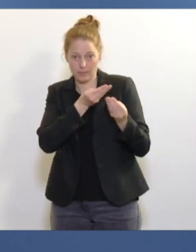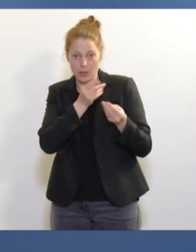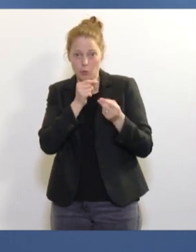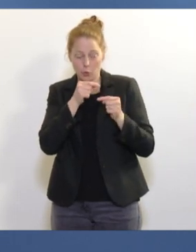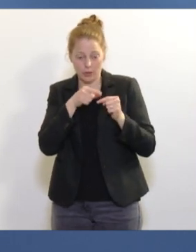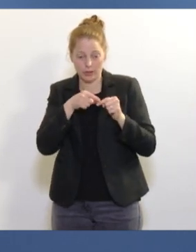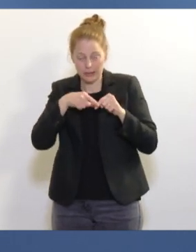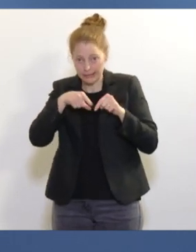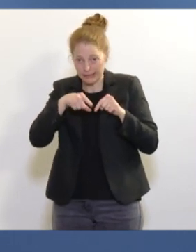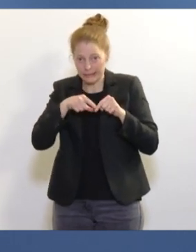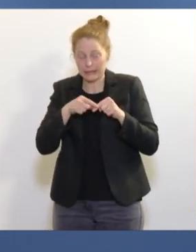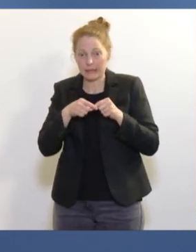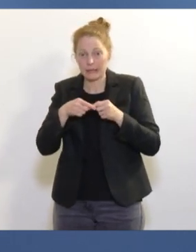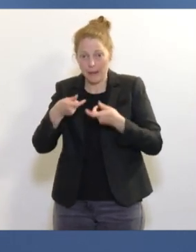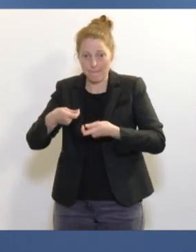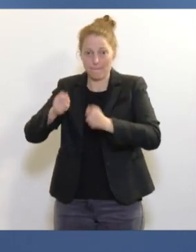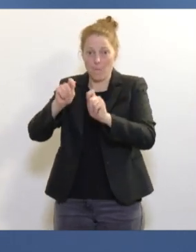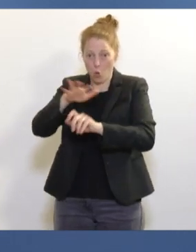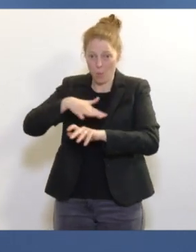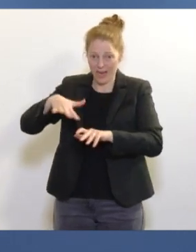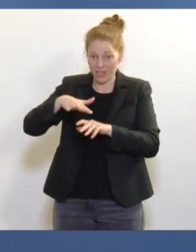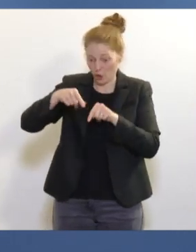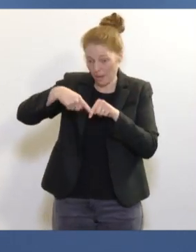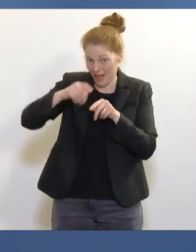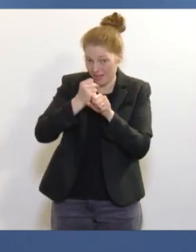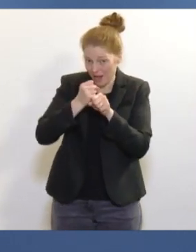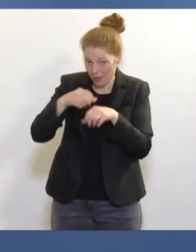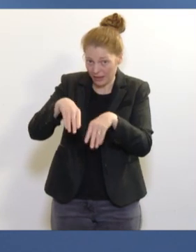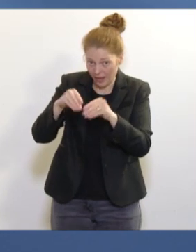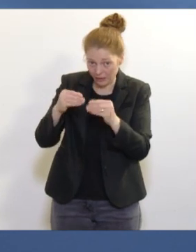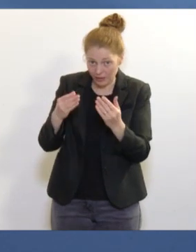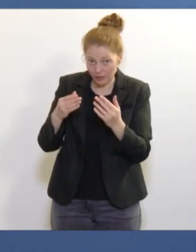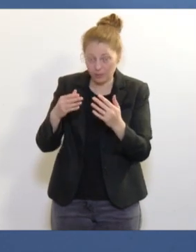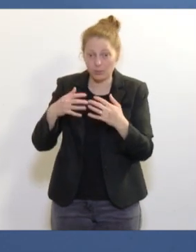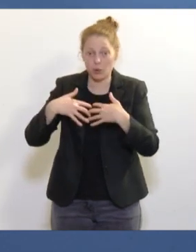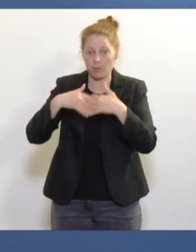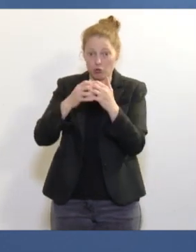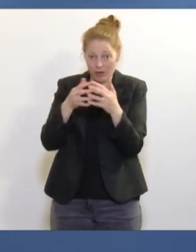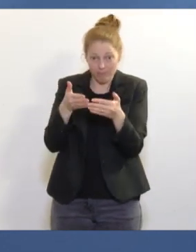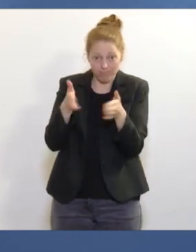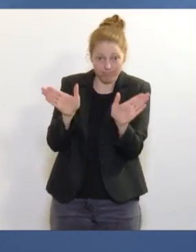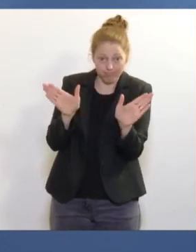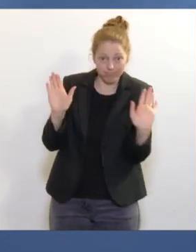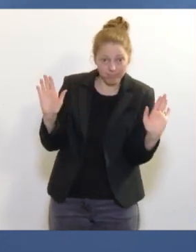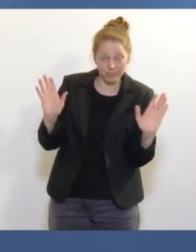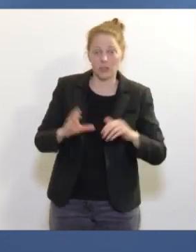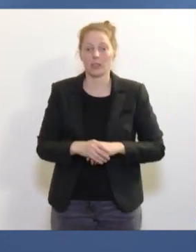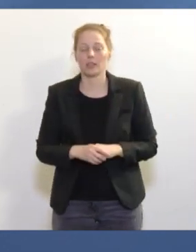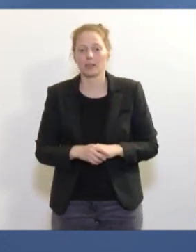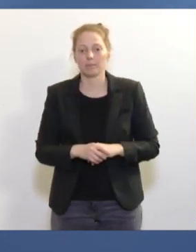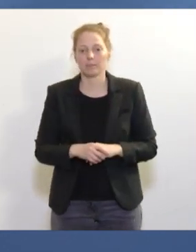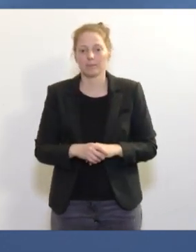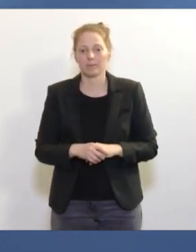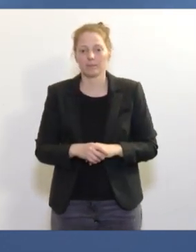kurzfristig am Bau geschafft wird gehen, gehen schaut in einem Geschwind ab. Ich bin froh, wo ich